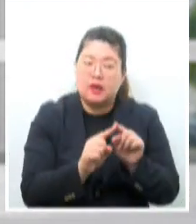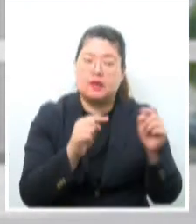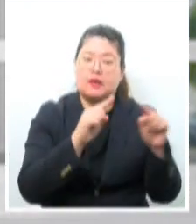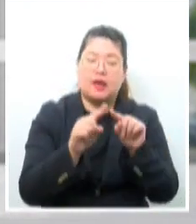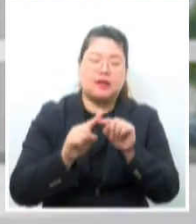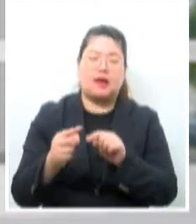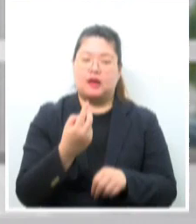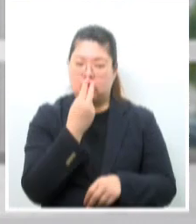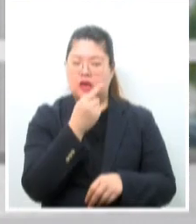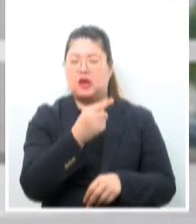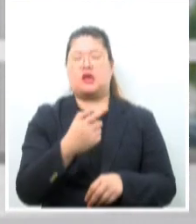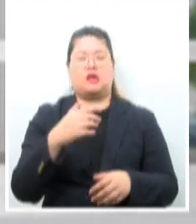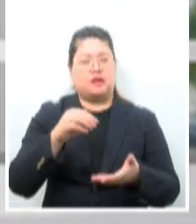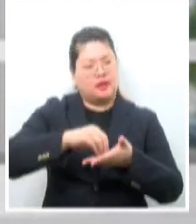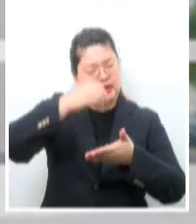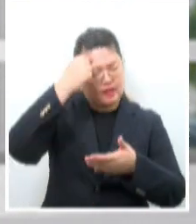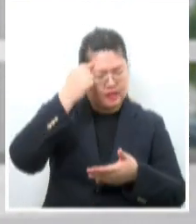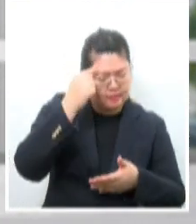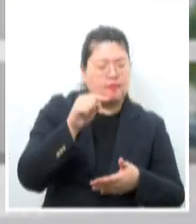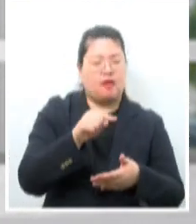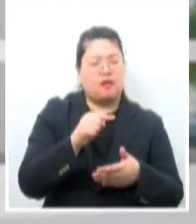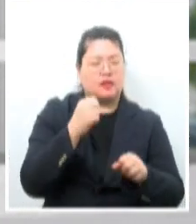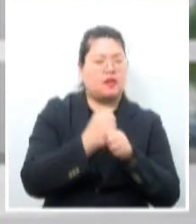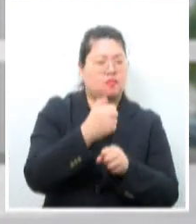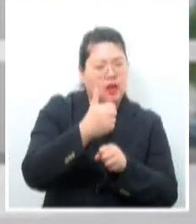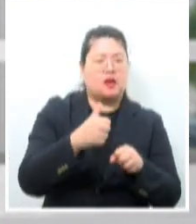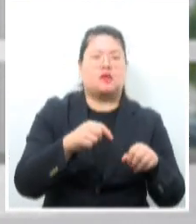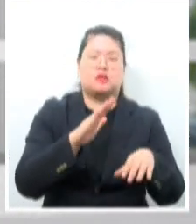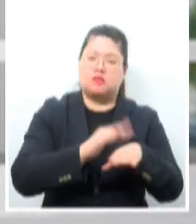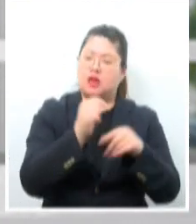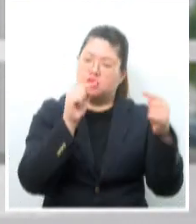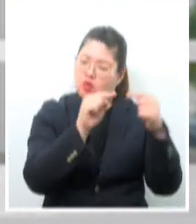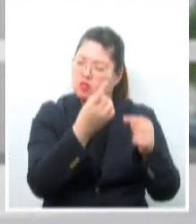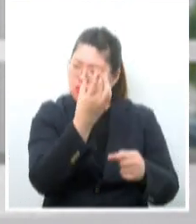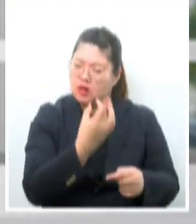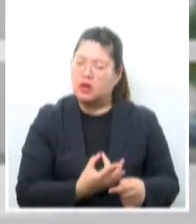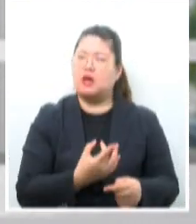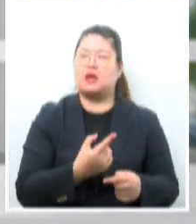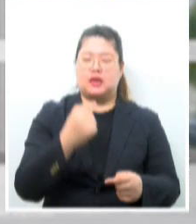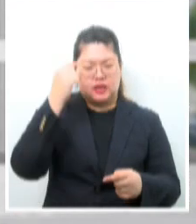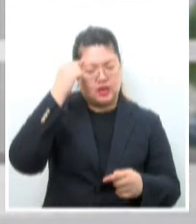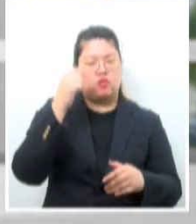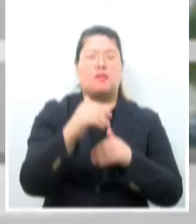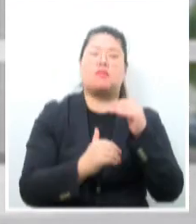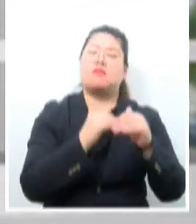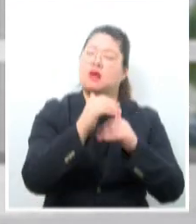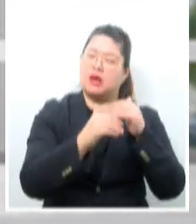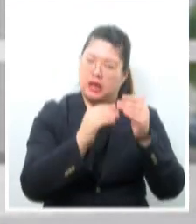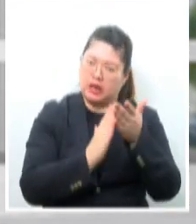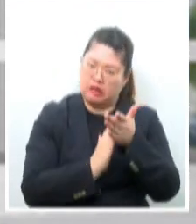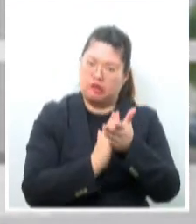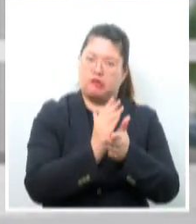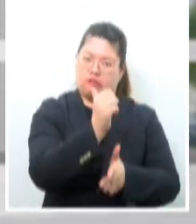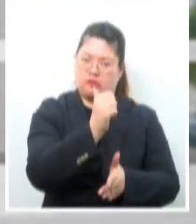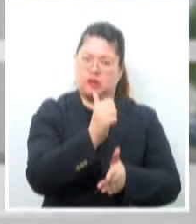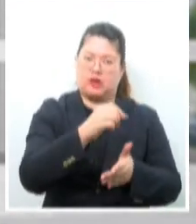ให้ผู้เรียนมองเห็นมิติของตนเองในหลายๆด้านผมเชื่อมั่นเป็นอย่างยิ่งครับว่าผู้เรียนของเราจะพัฒนาได้อย่างมีประสิทธิภาพเรียน